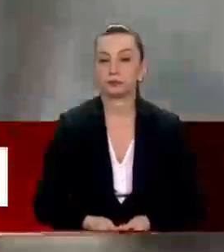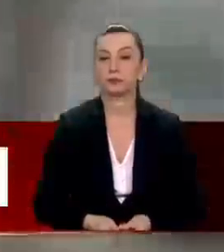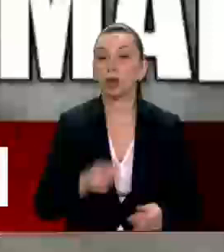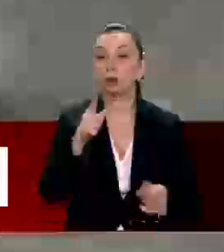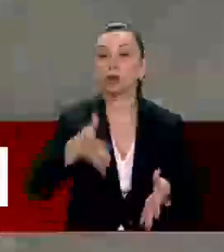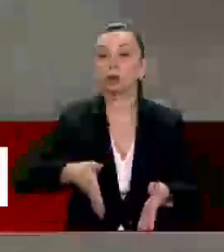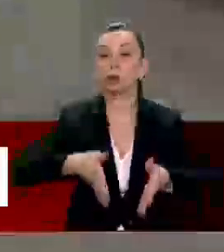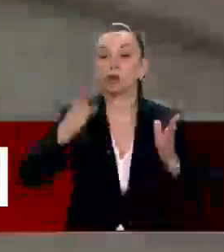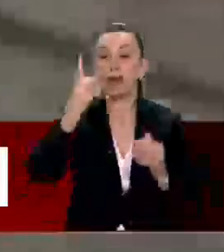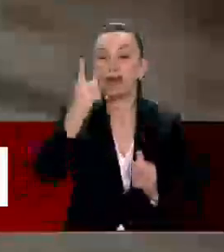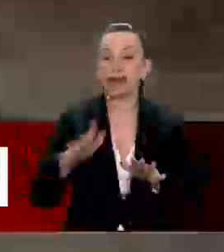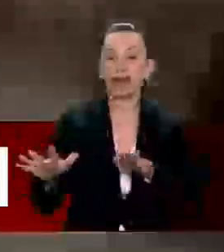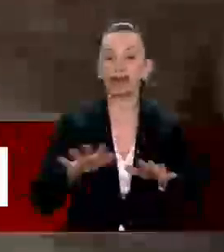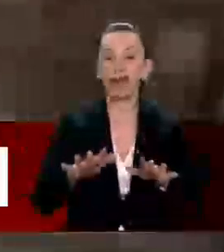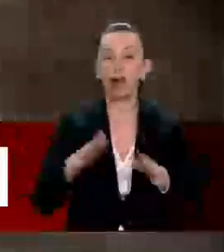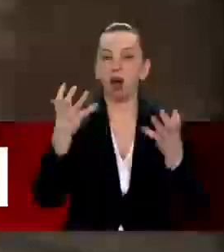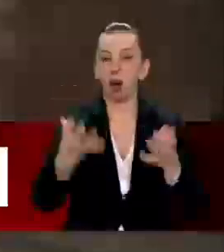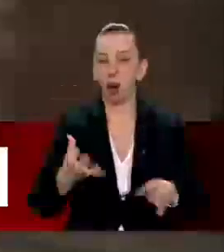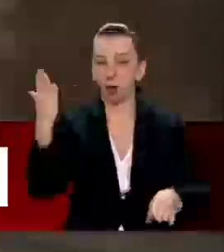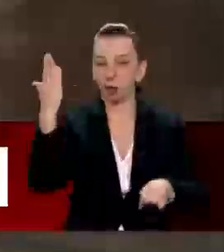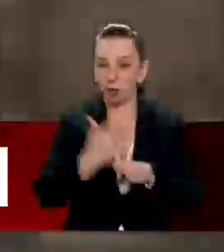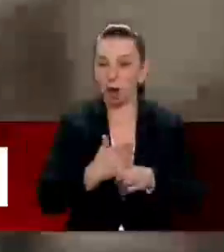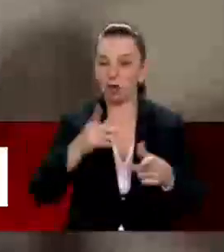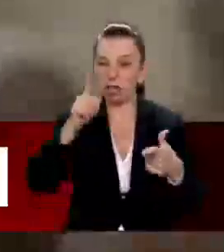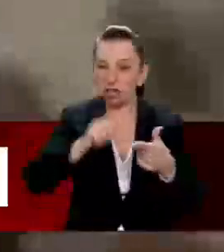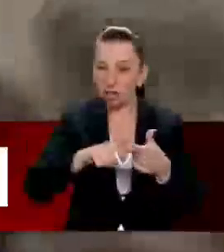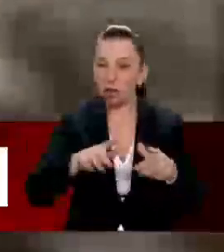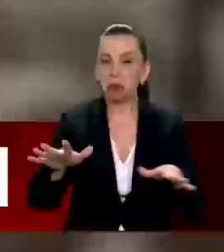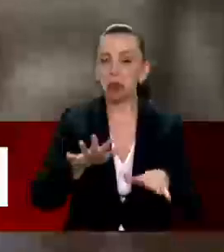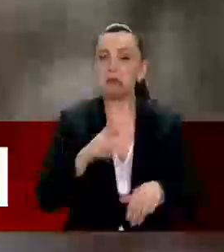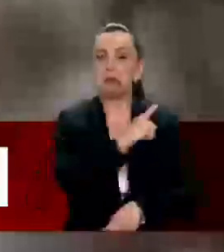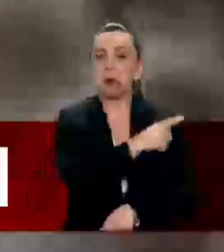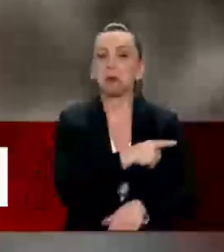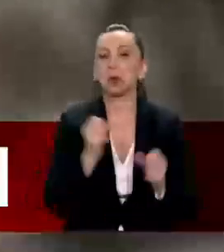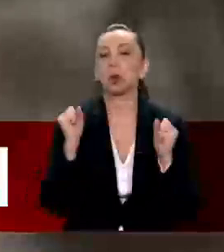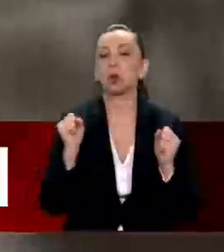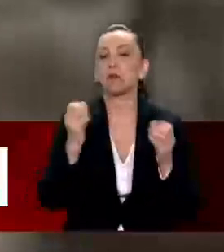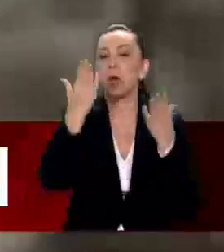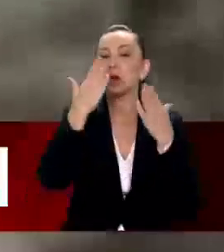Bu bina ilk depremde ağır darbe almıştı. İkinci depreme daha fazla dayanamadı.